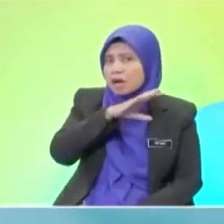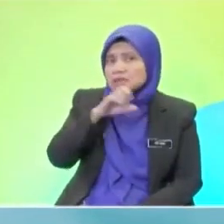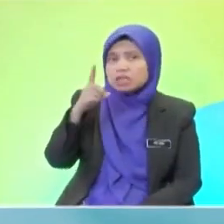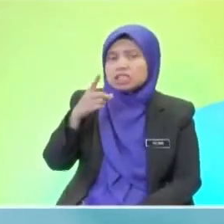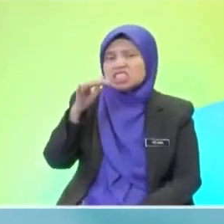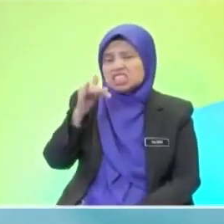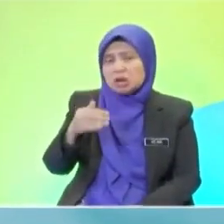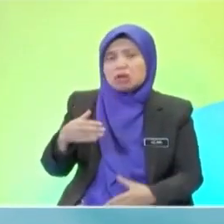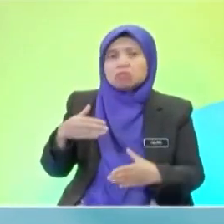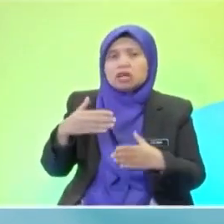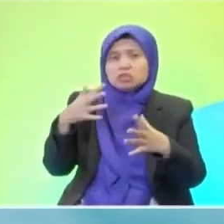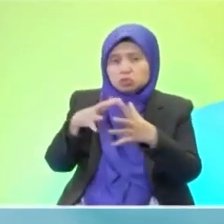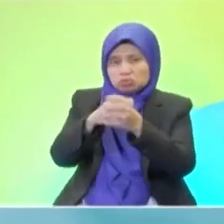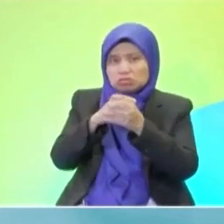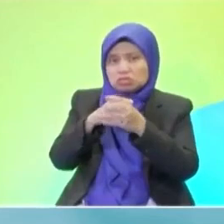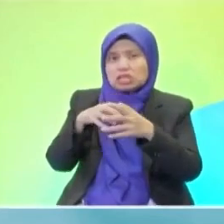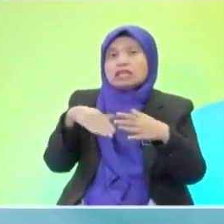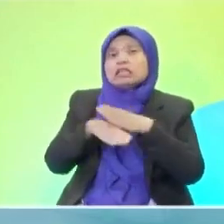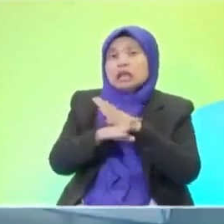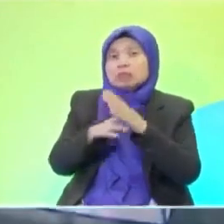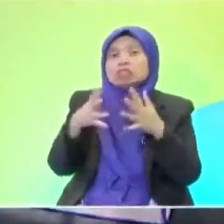tersangkut di jalan ayahnya